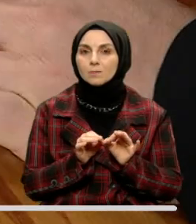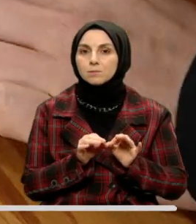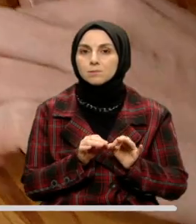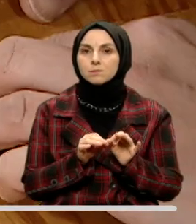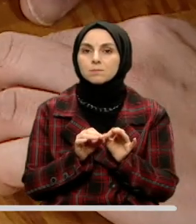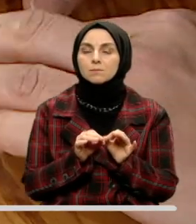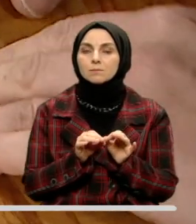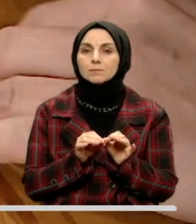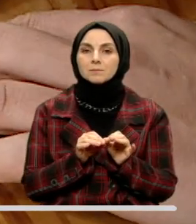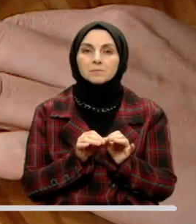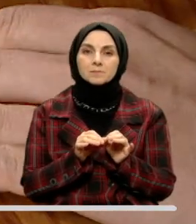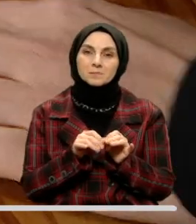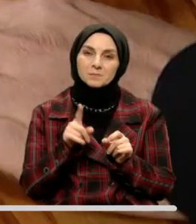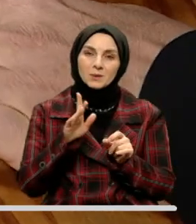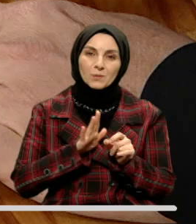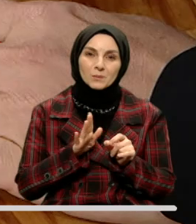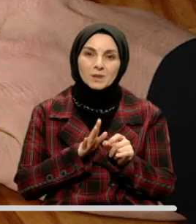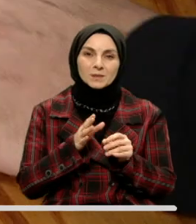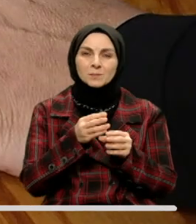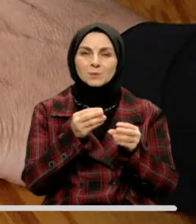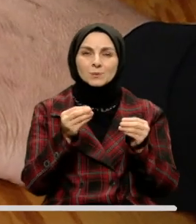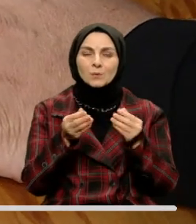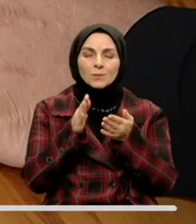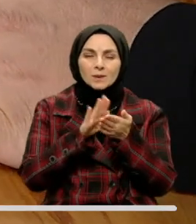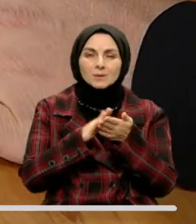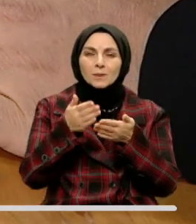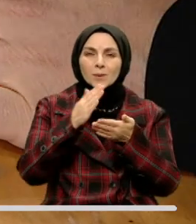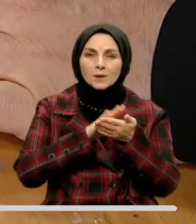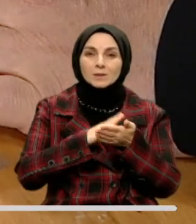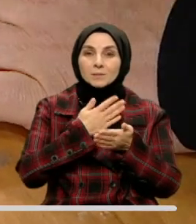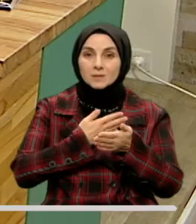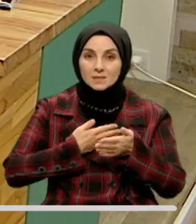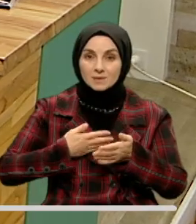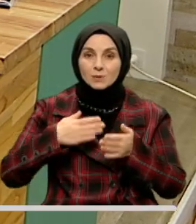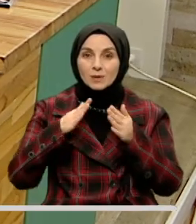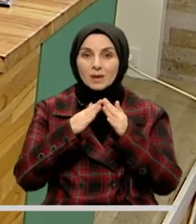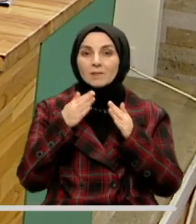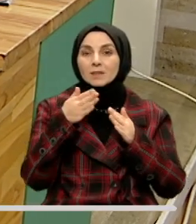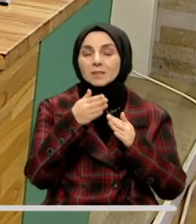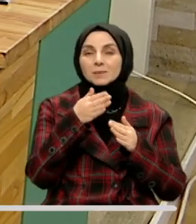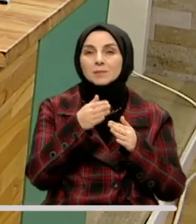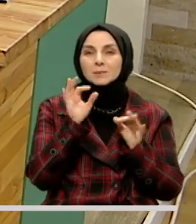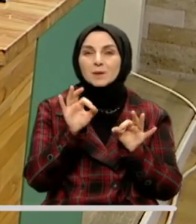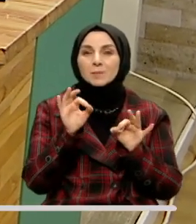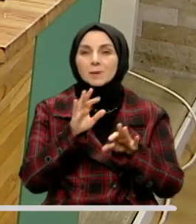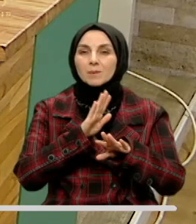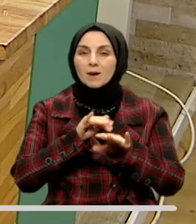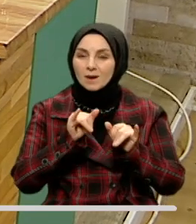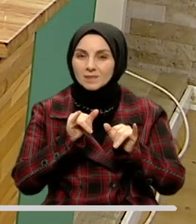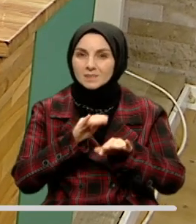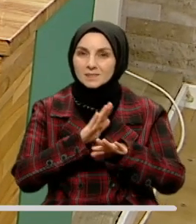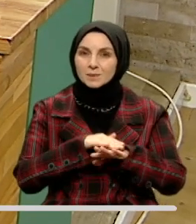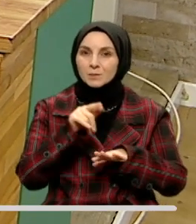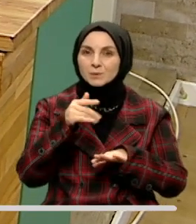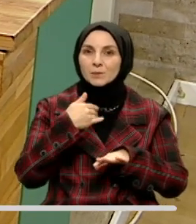Bu işte bir cüzdan oluyor. Bu sene bir öğrencim o kadar katlamaya meraklı ki evde gidip gidip envai şeyler yapıyor ve o beni